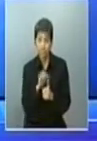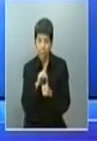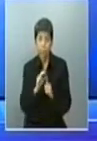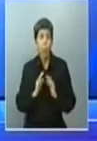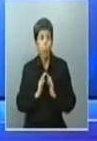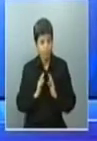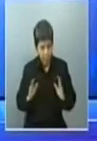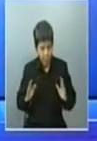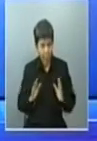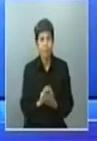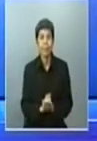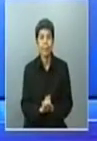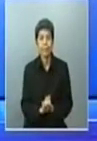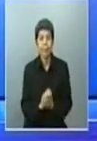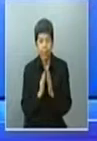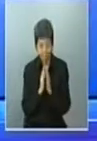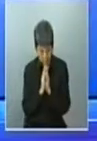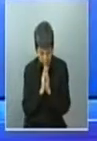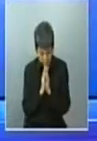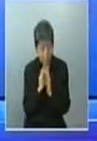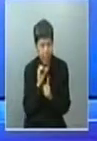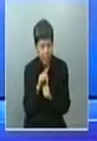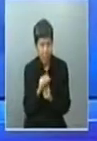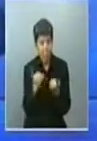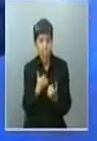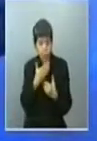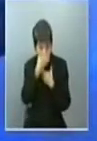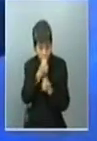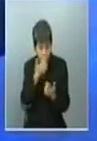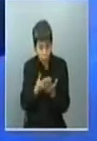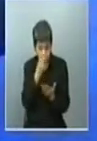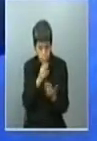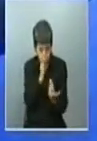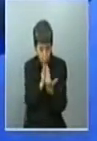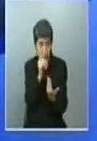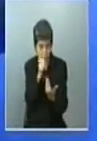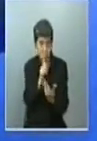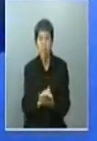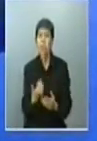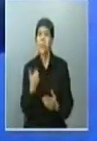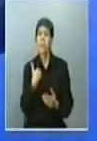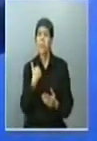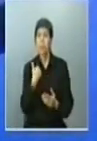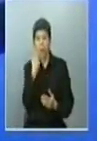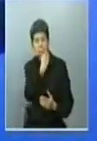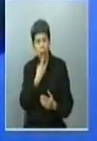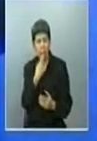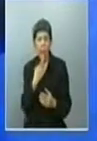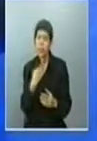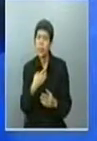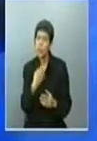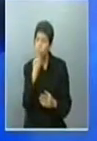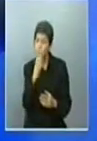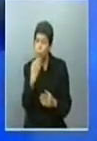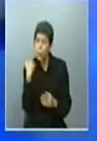คะ ครับขอบคุณครับ ค่ะสวัสดีค่ะ สวัสดีครับ สำหรับใครที่สนใจก็ติดต่อไปได้เลยนะคะนอกเหนือจากนี้ค่ะสำหรับใครที่ติดตามในเรื่อง